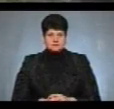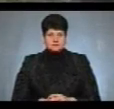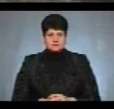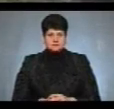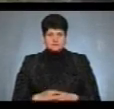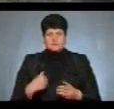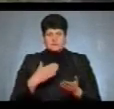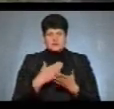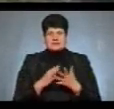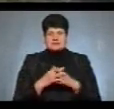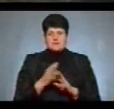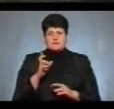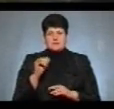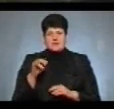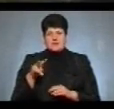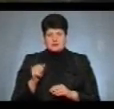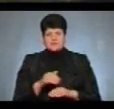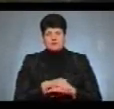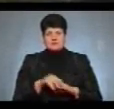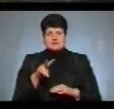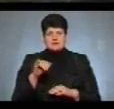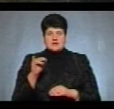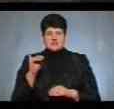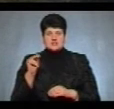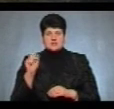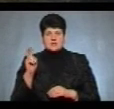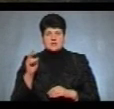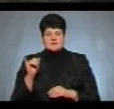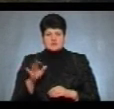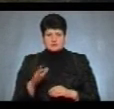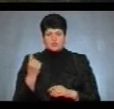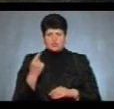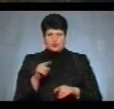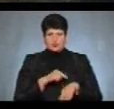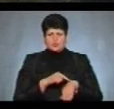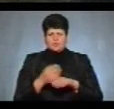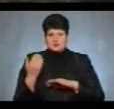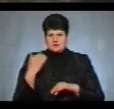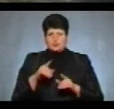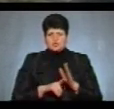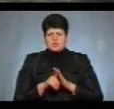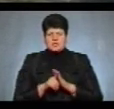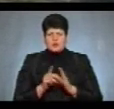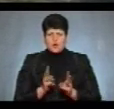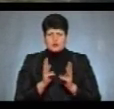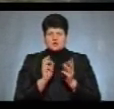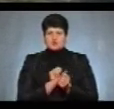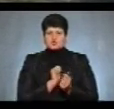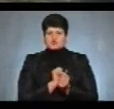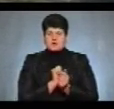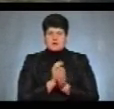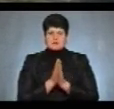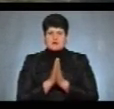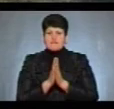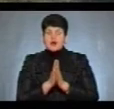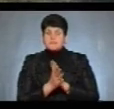Ми знаходимося у селі Біла, поблизу вулиці Личаківської. За словами очевидців, понад годину тому тут розпочала горіти суха трава. На місці подій працюють